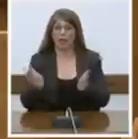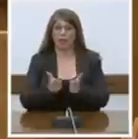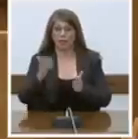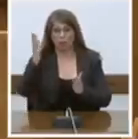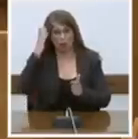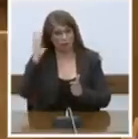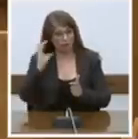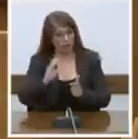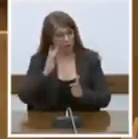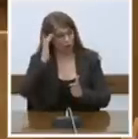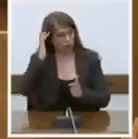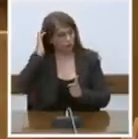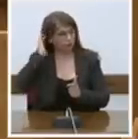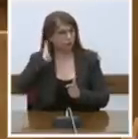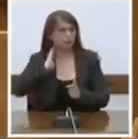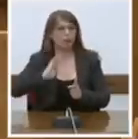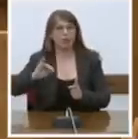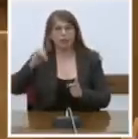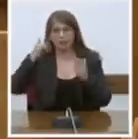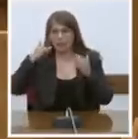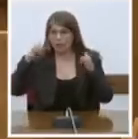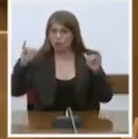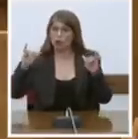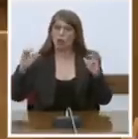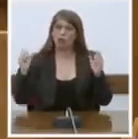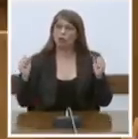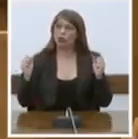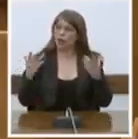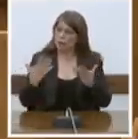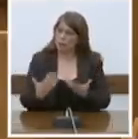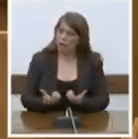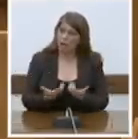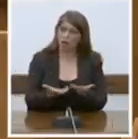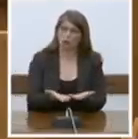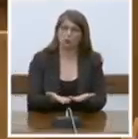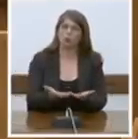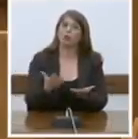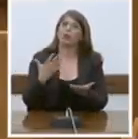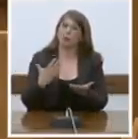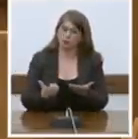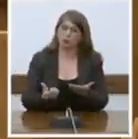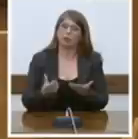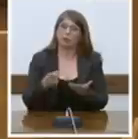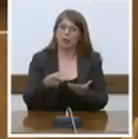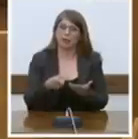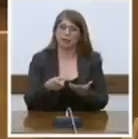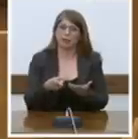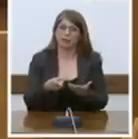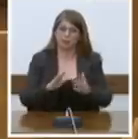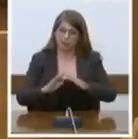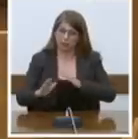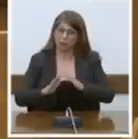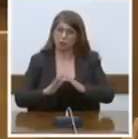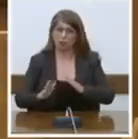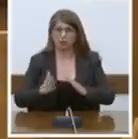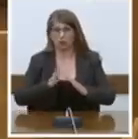κεφάλαιο, τα ζώα, τις ζωντανές υπάρξεις που είναι υπάρξεις υπό την προστασία